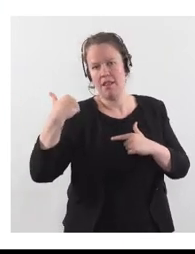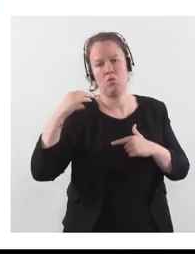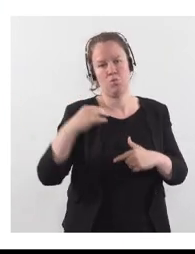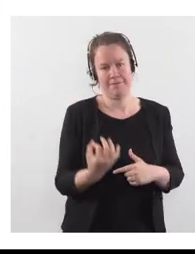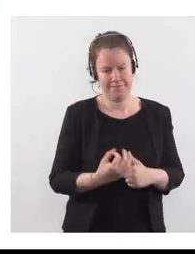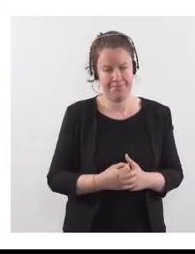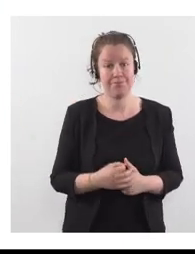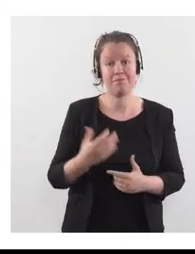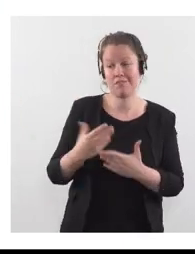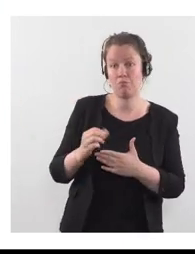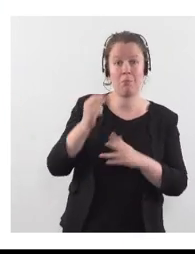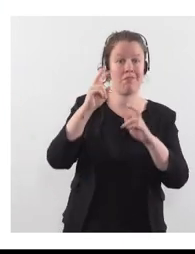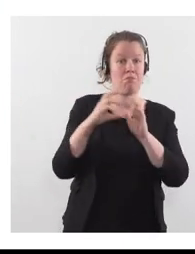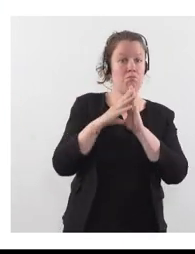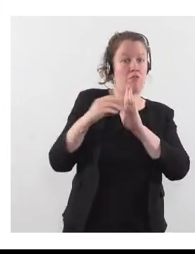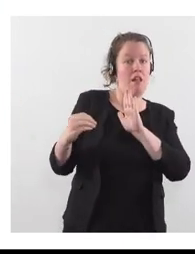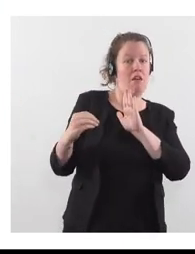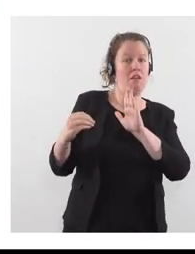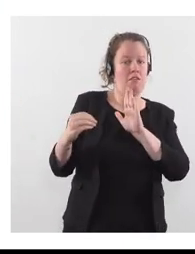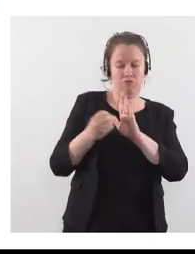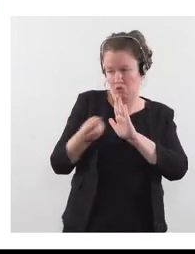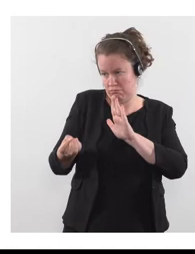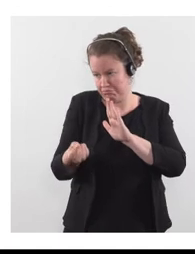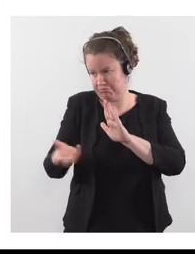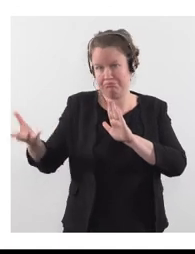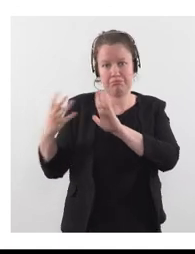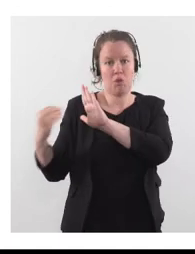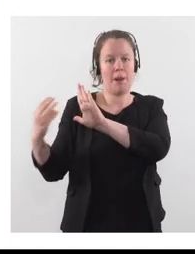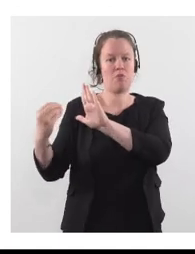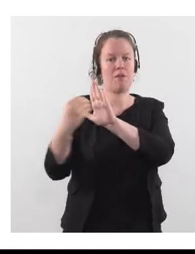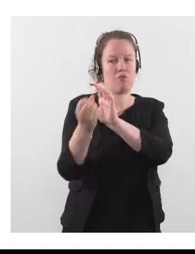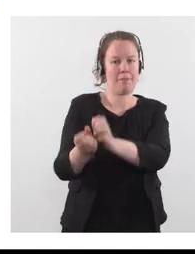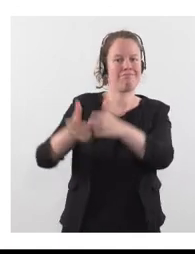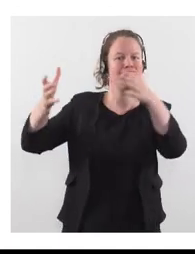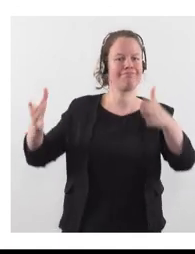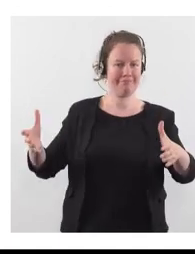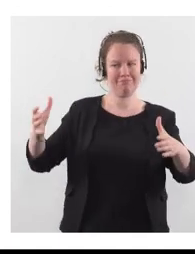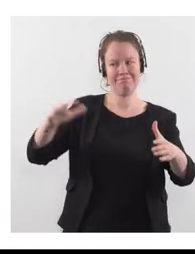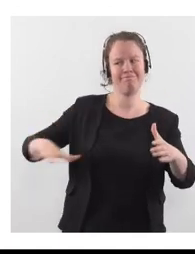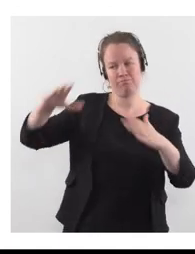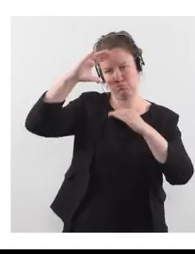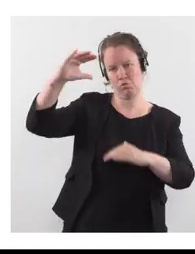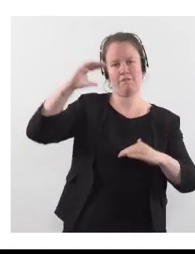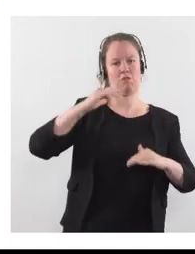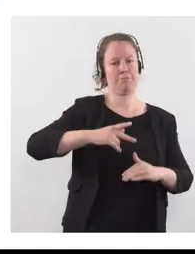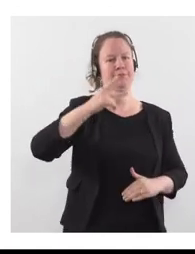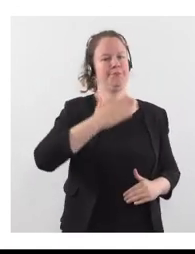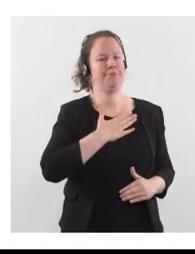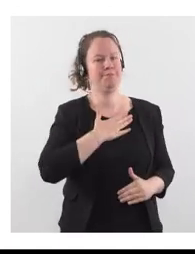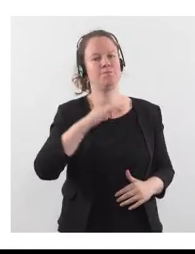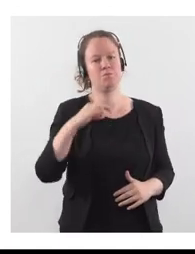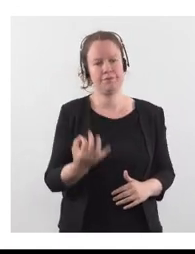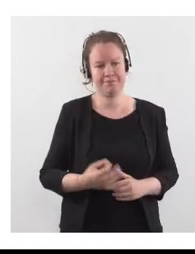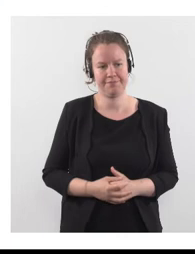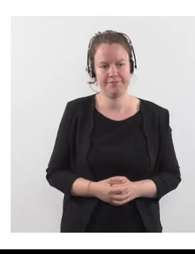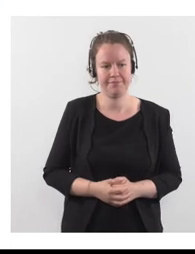grâce à ces exemples, on peut faire accroître cette confiance, afin que plus de personnes viennent à nous. Donc nous essayons